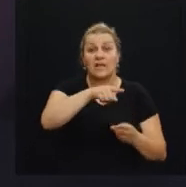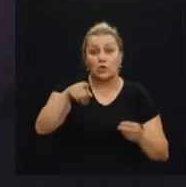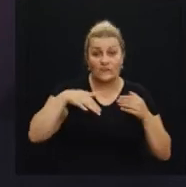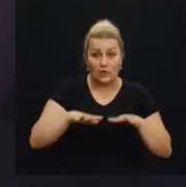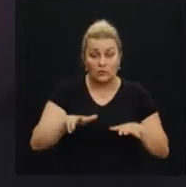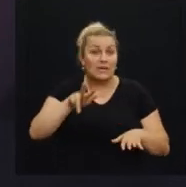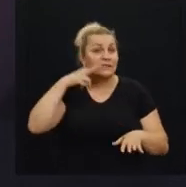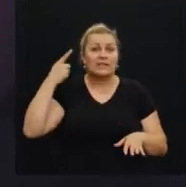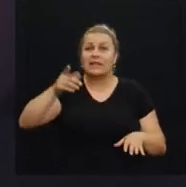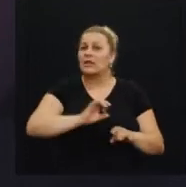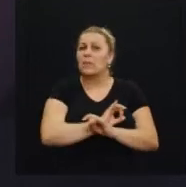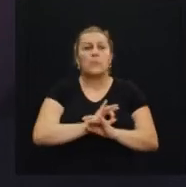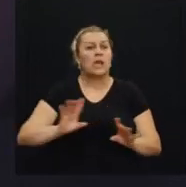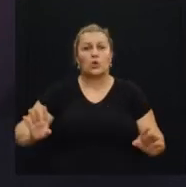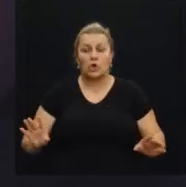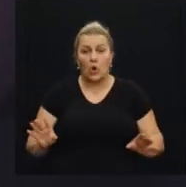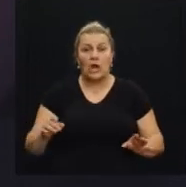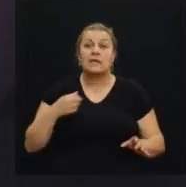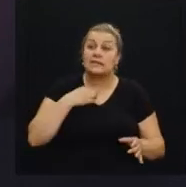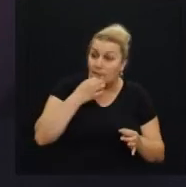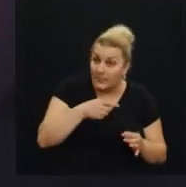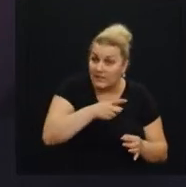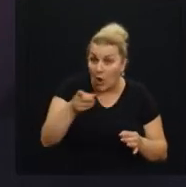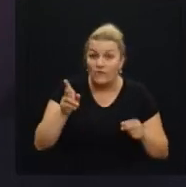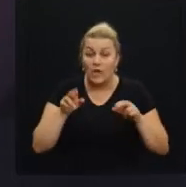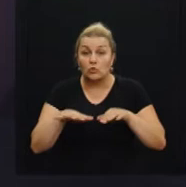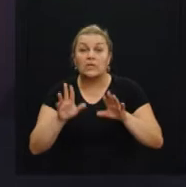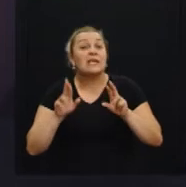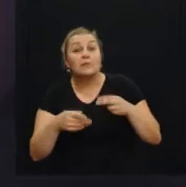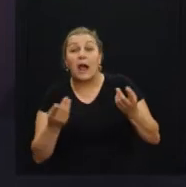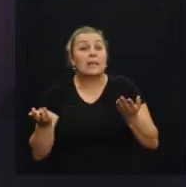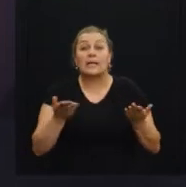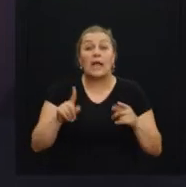bilo. Ja sam došao pitati te ljude ili ima neko